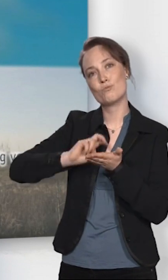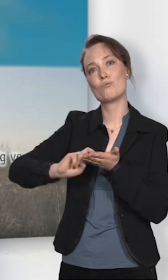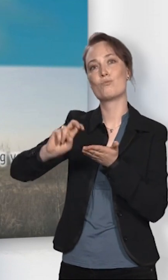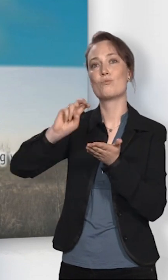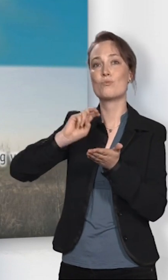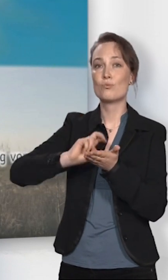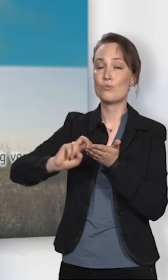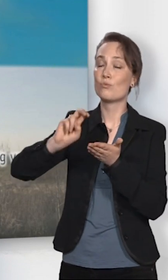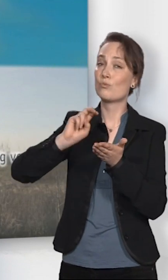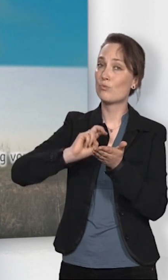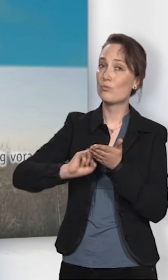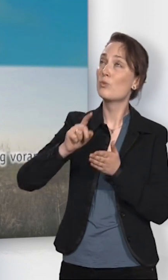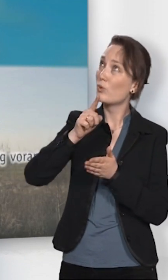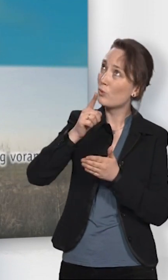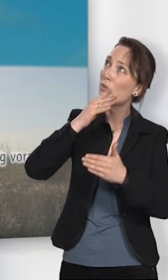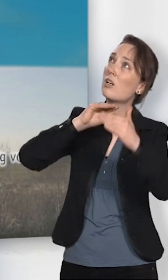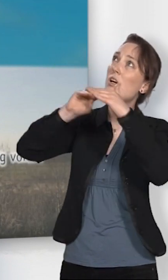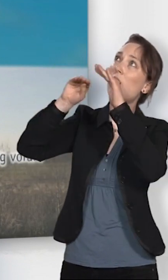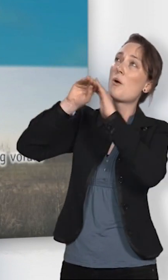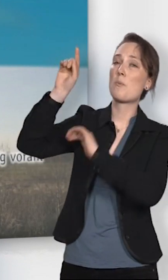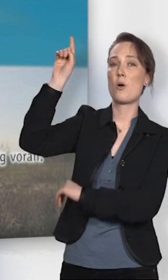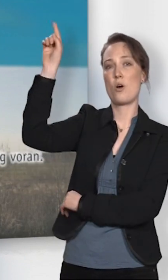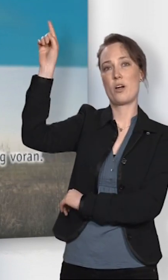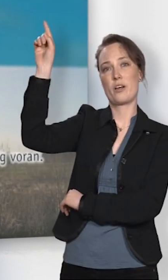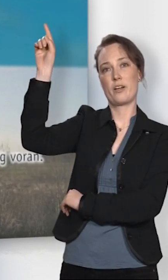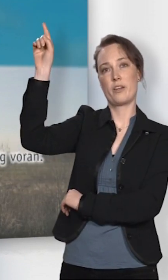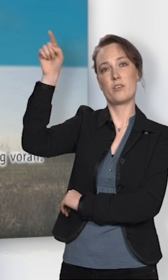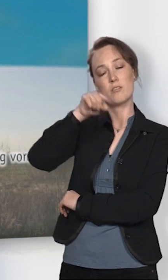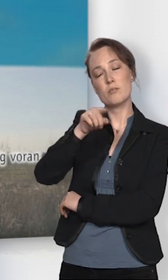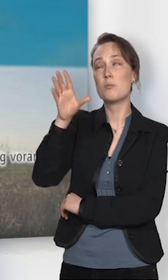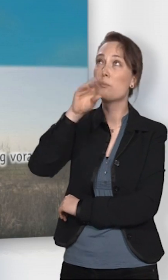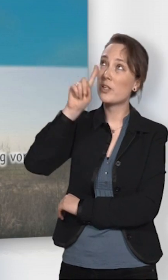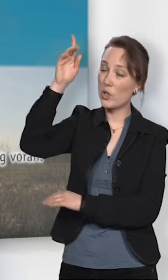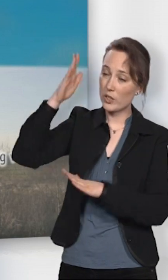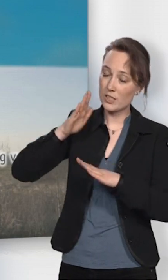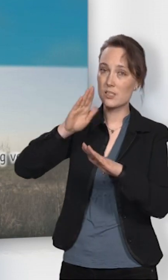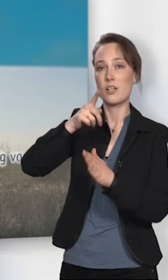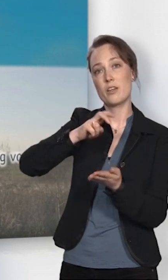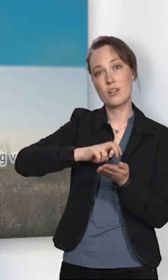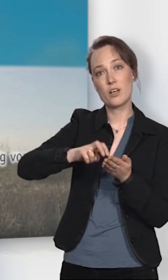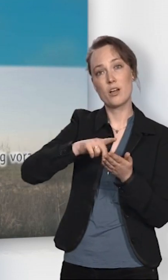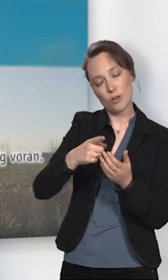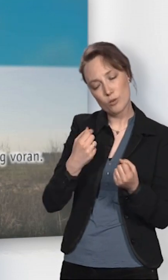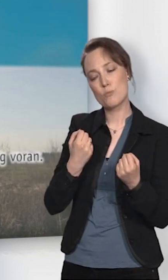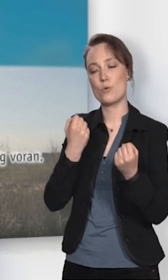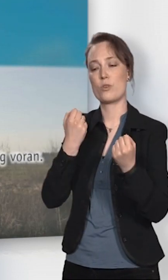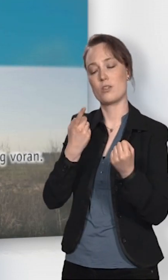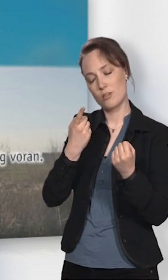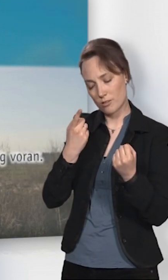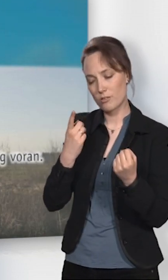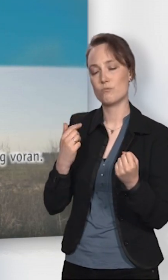bei ihm geborgen. Geh mit Gottes Segen, geh ihm